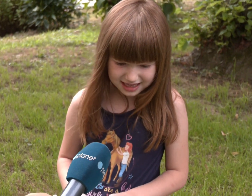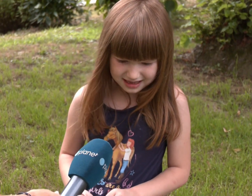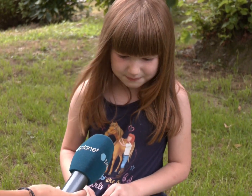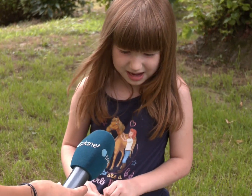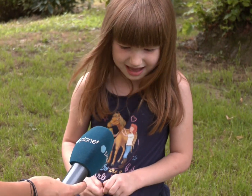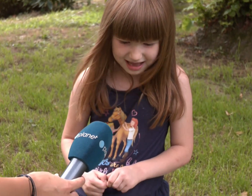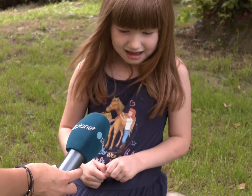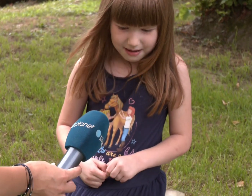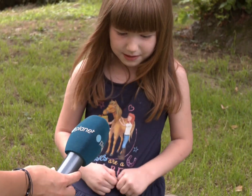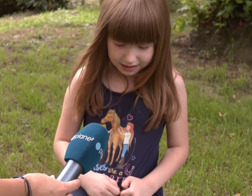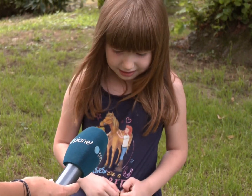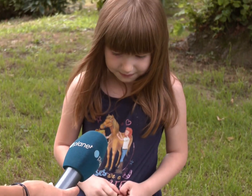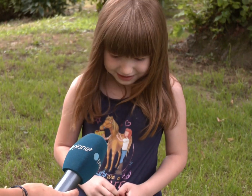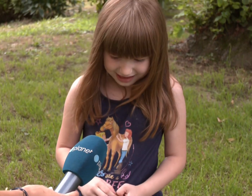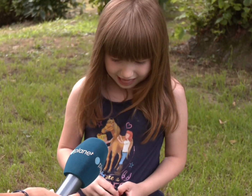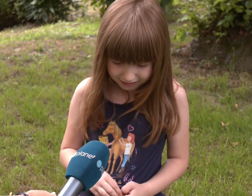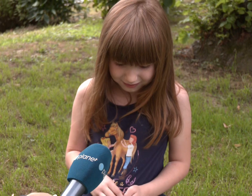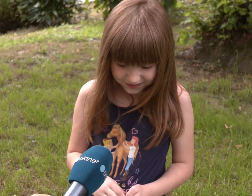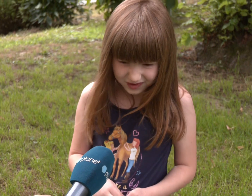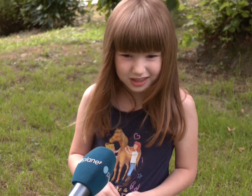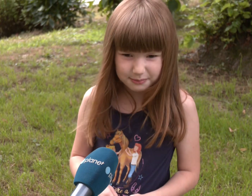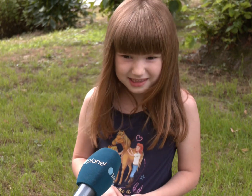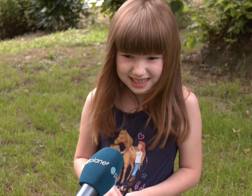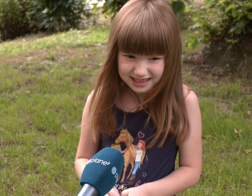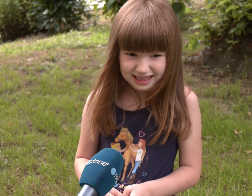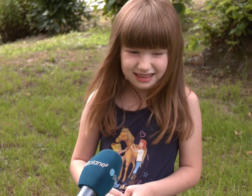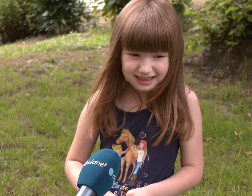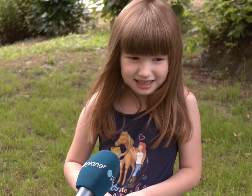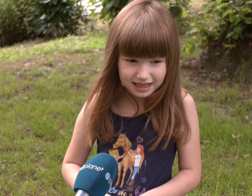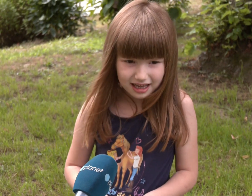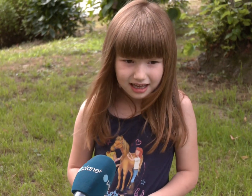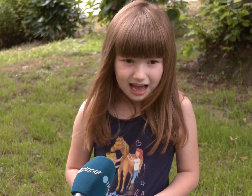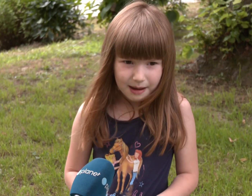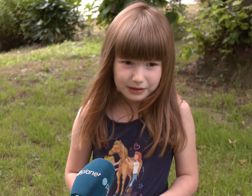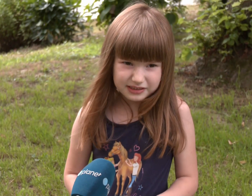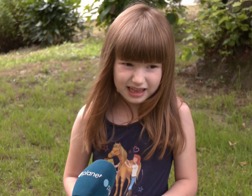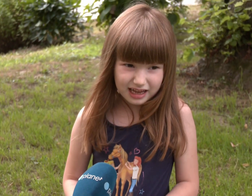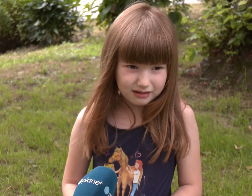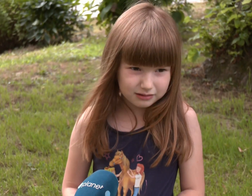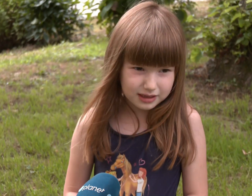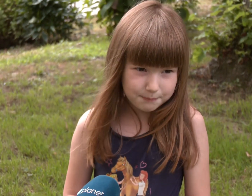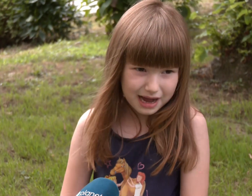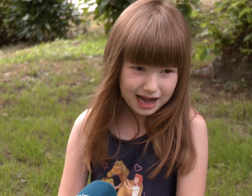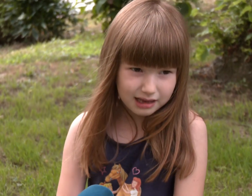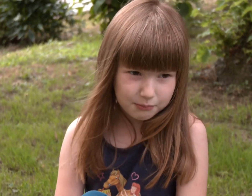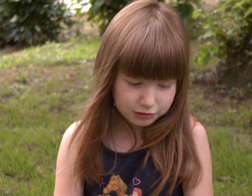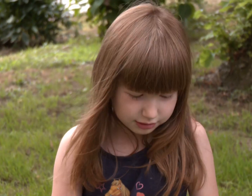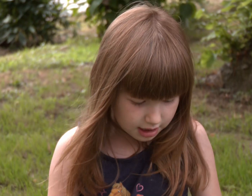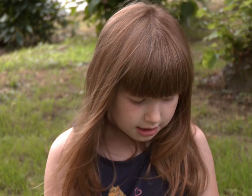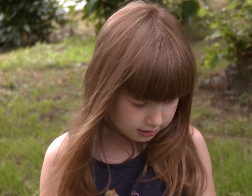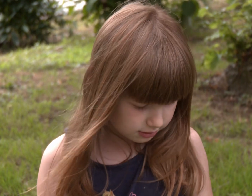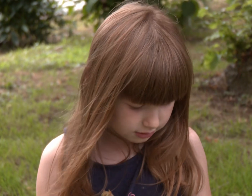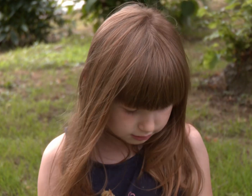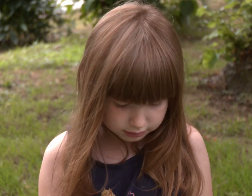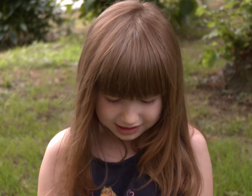soseda, pa jih pa se lahko vozim s peciklem do njih. Pa še lahko se pelamo